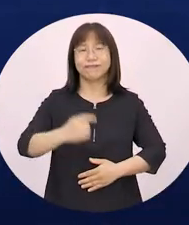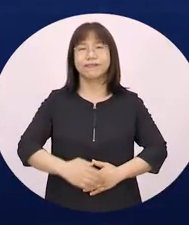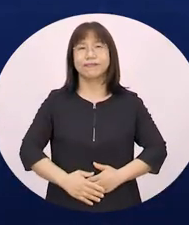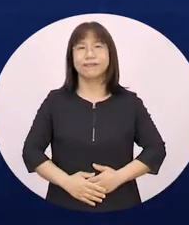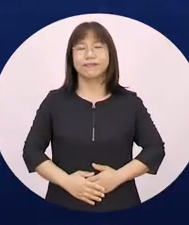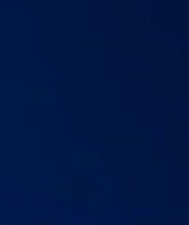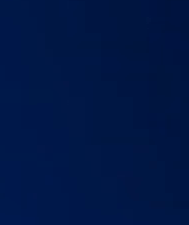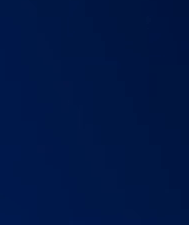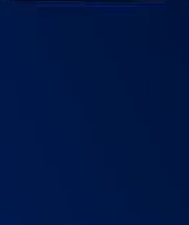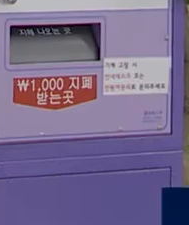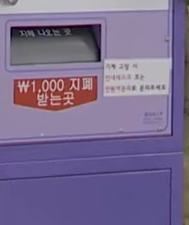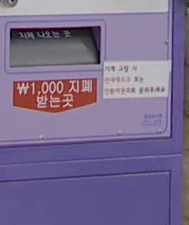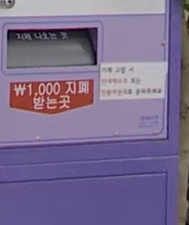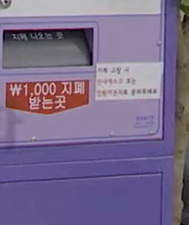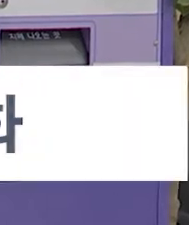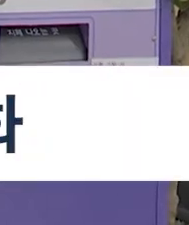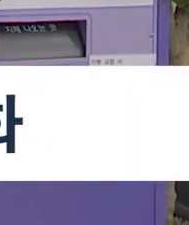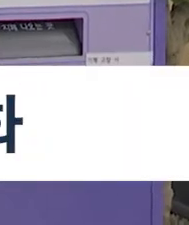소식입니다.